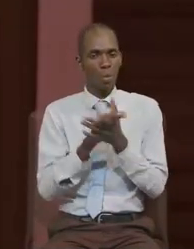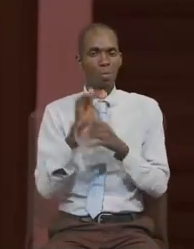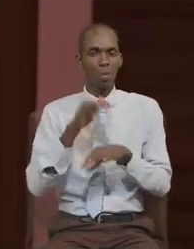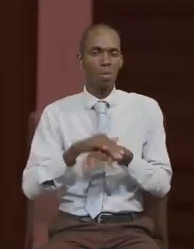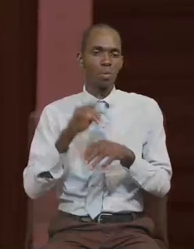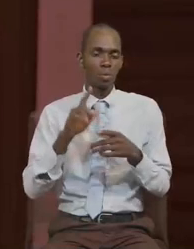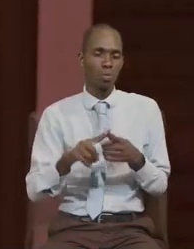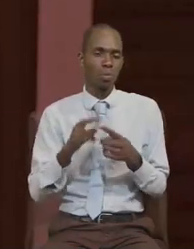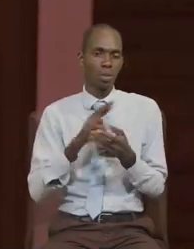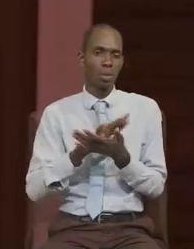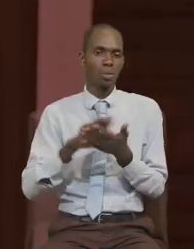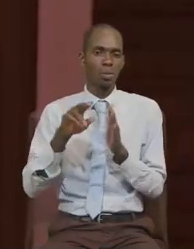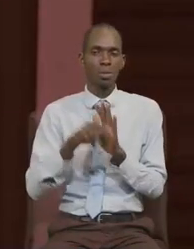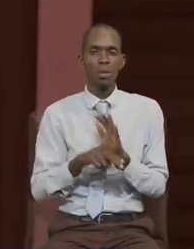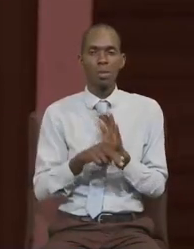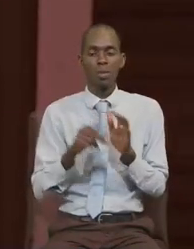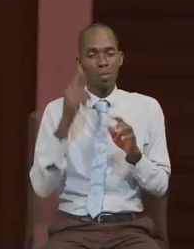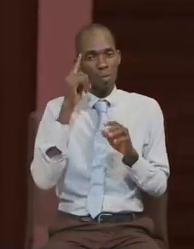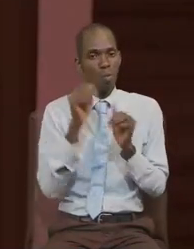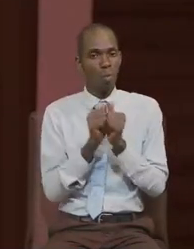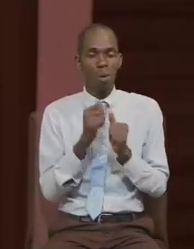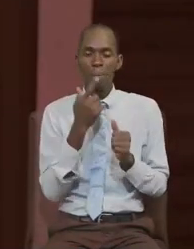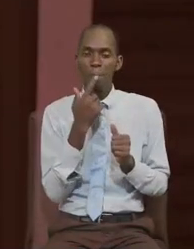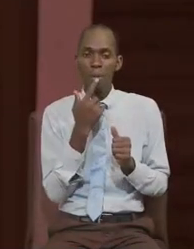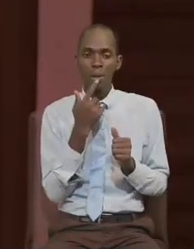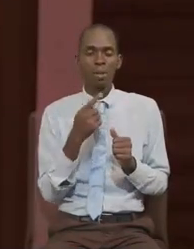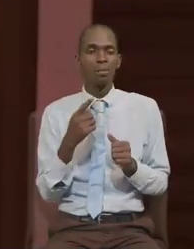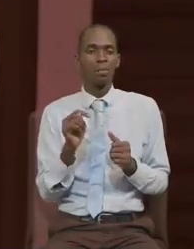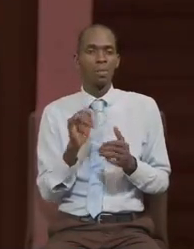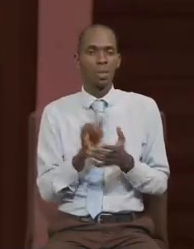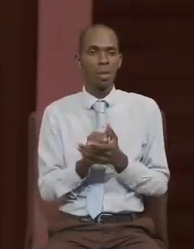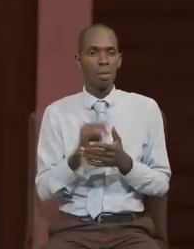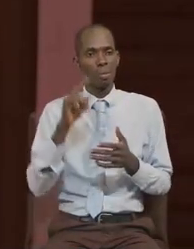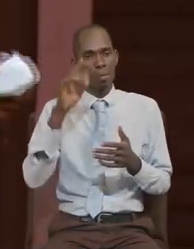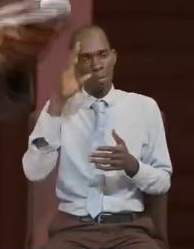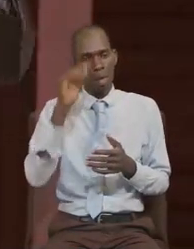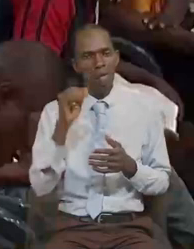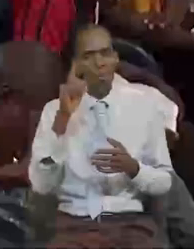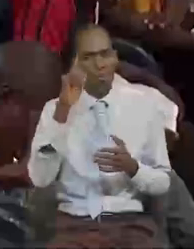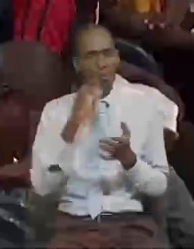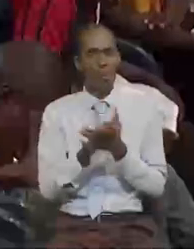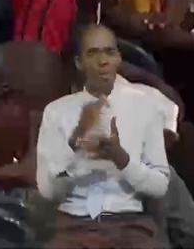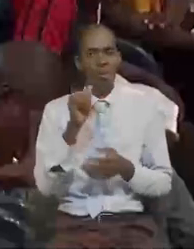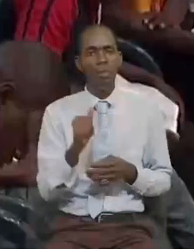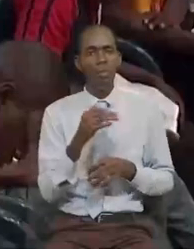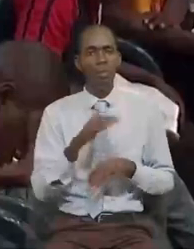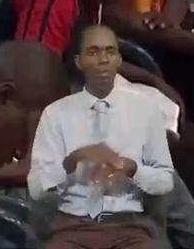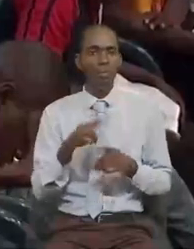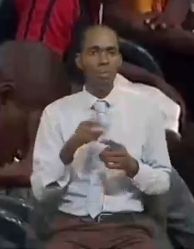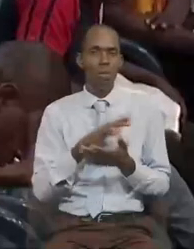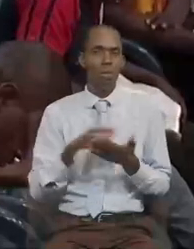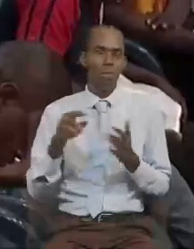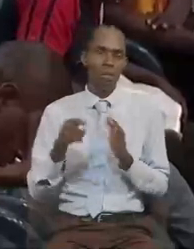en croyant du cœur qu'on parvient à la justice, et c'est en confessant de la bouche qu'on parvient